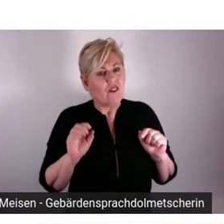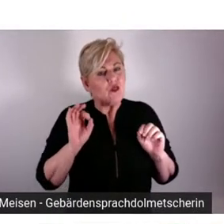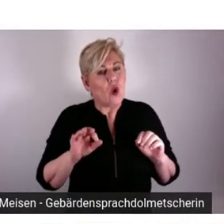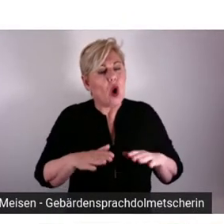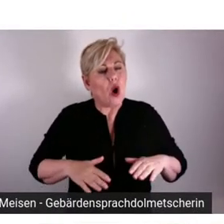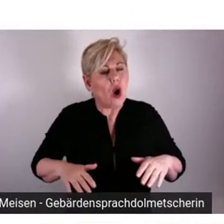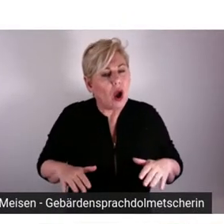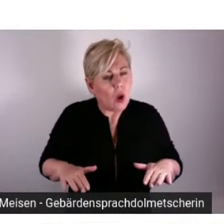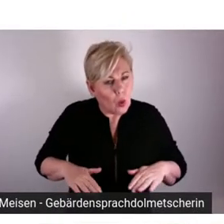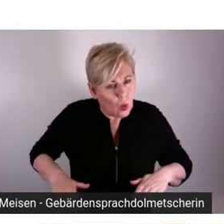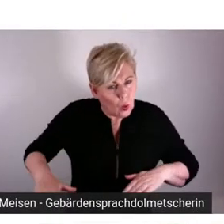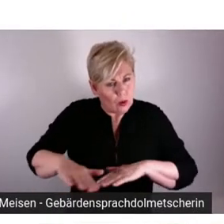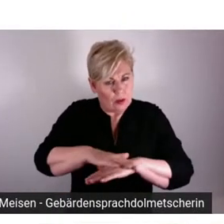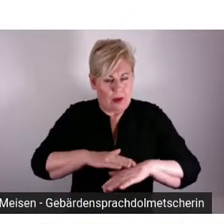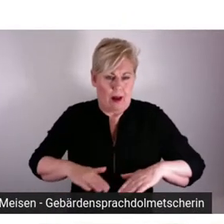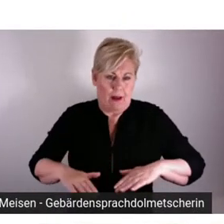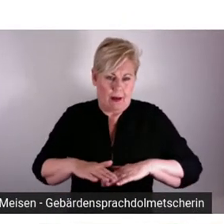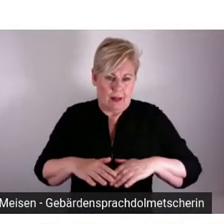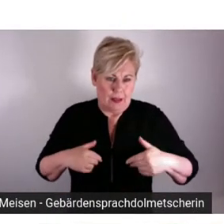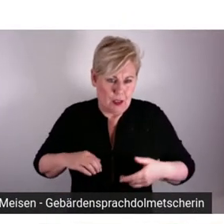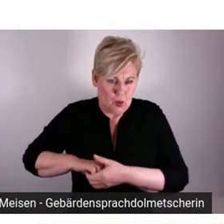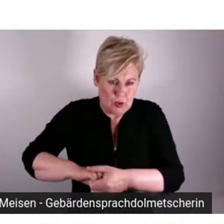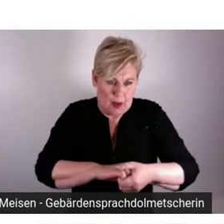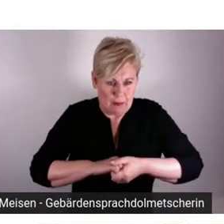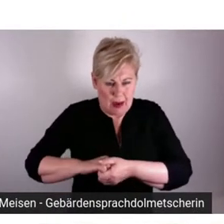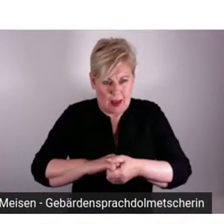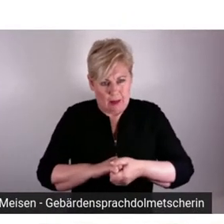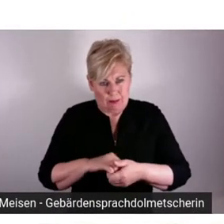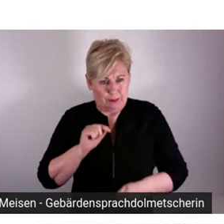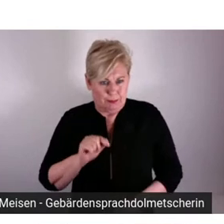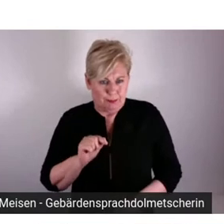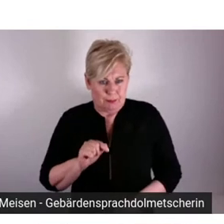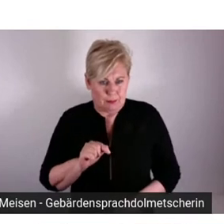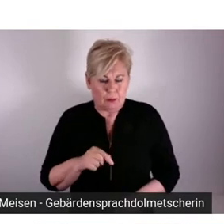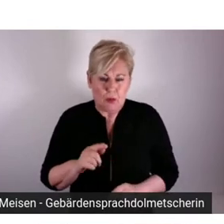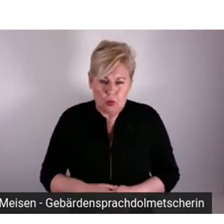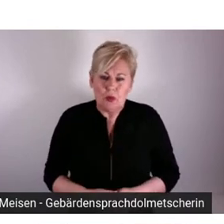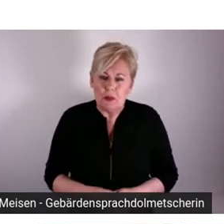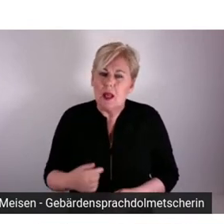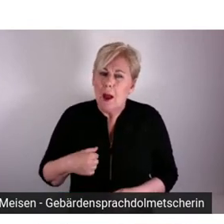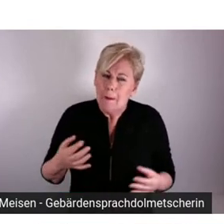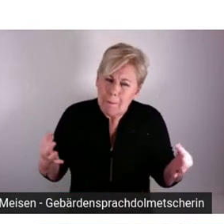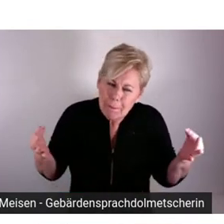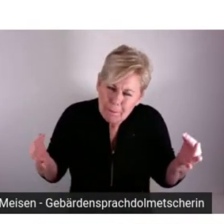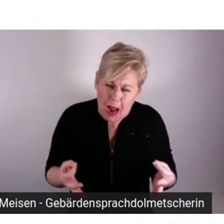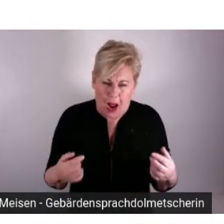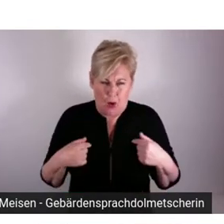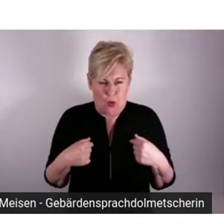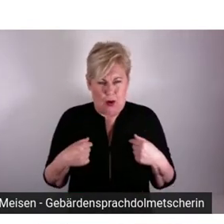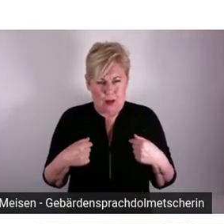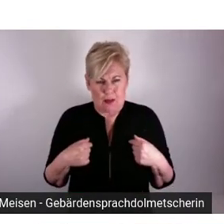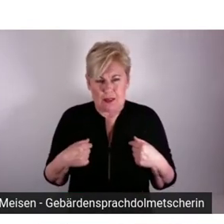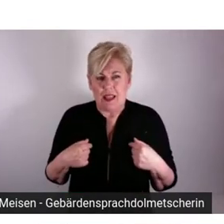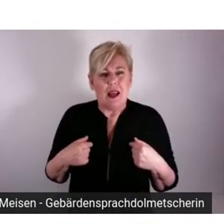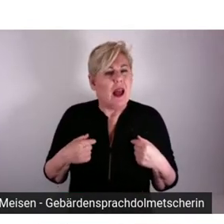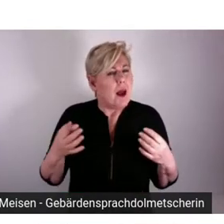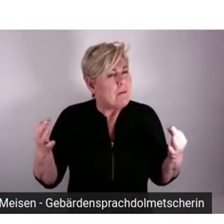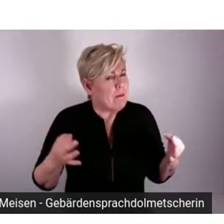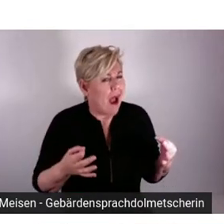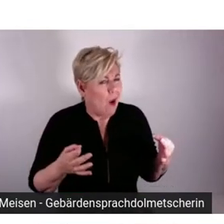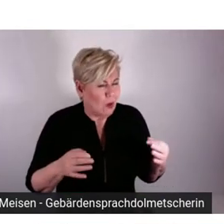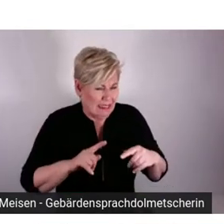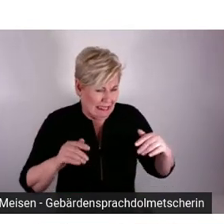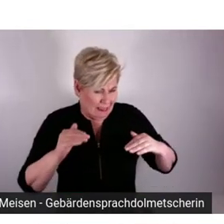Grundfesten eigentlich unseres Zusammenlebens rührt und dass wir die Gegenteil brauchen. Wir brauchen weniger Spreizung, wir brauchen